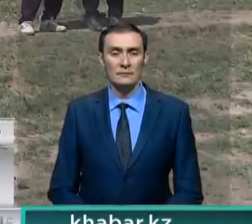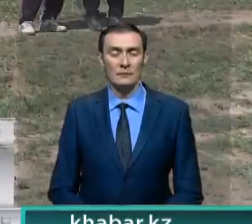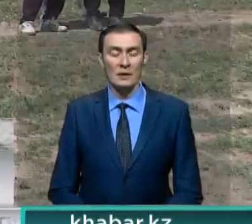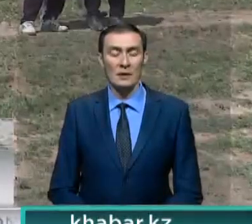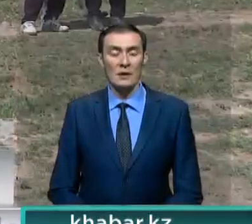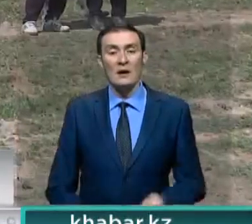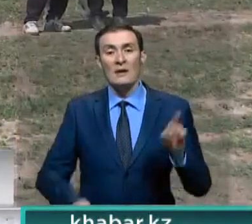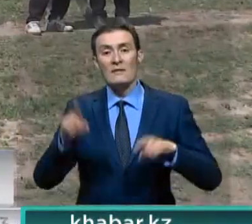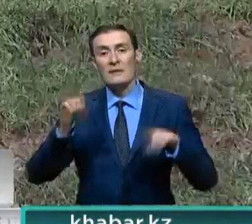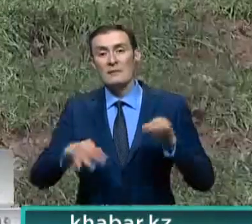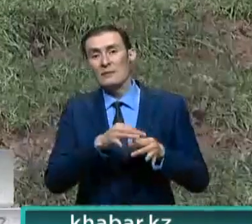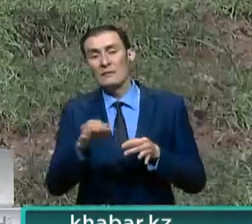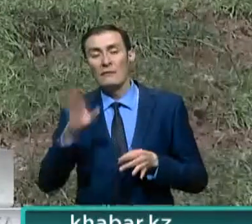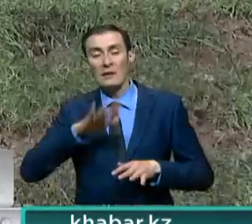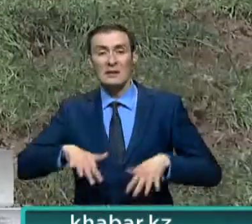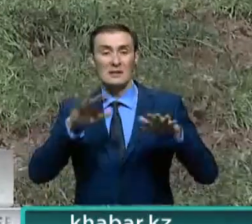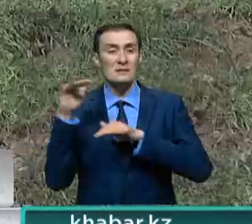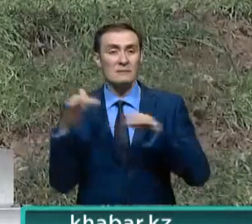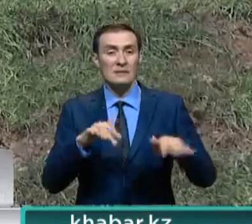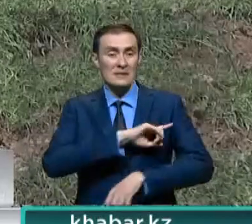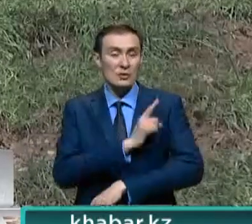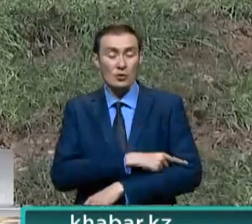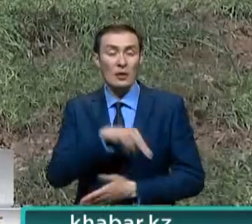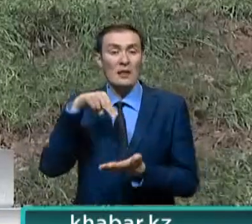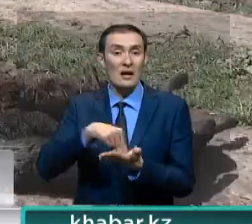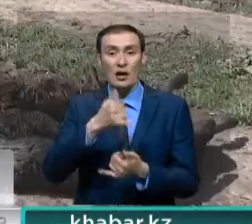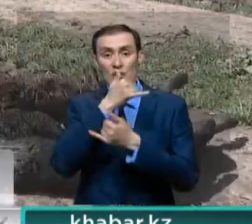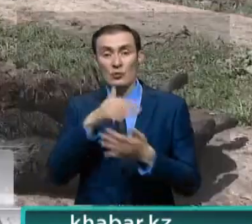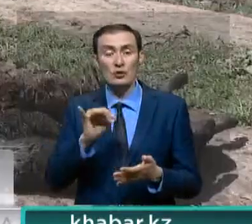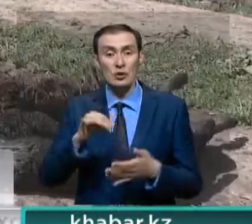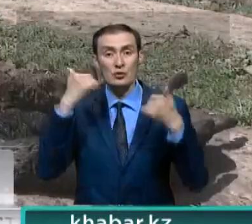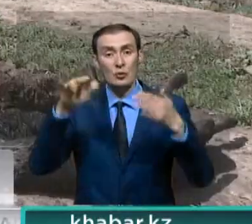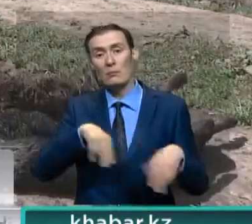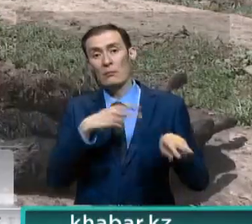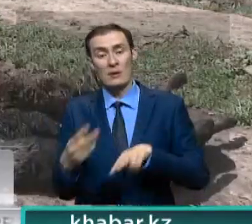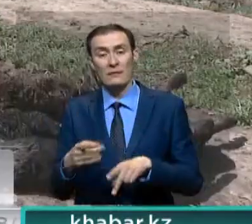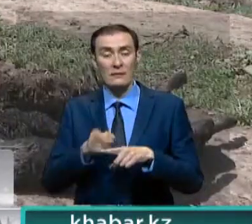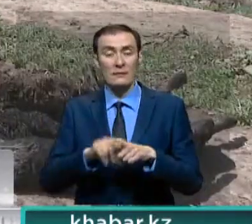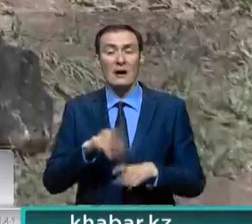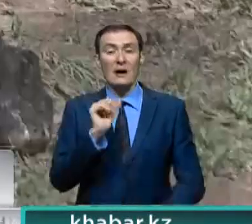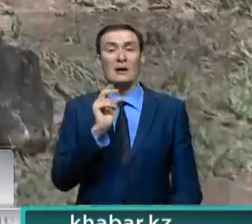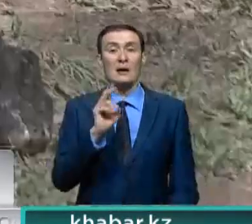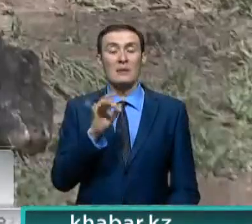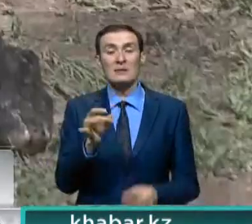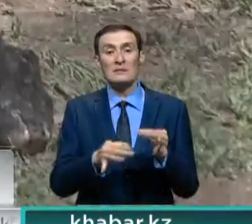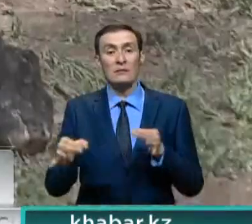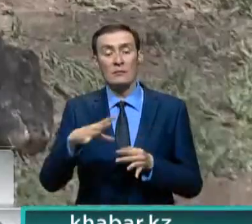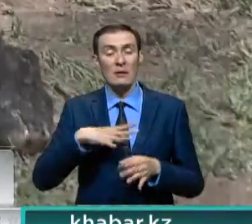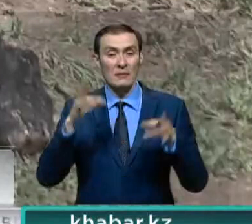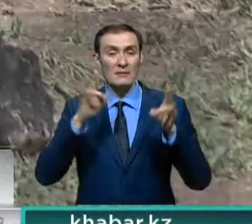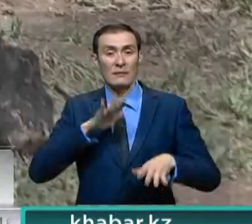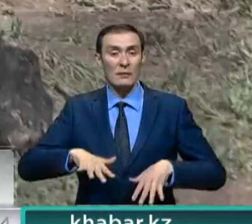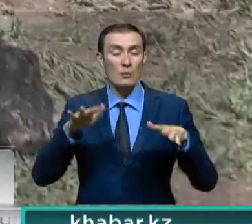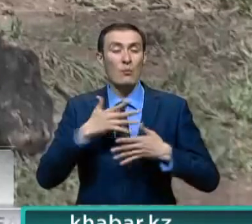В некоторых местах поток воды был такой силы, что на ногах не смог устоять даже скот. В Какпакском сельском округе, который пострадал от